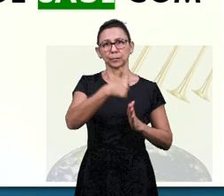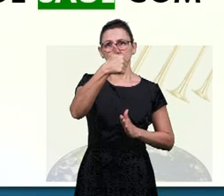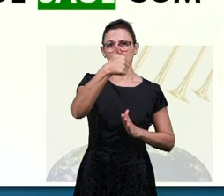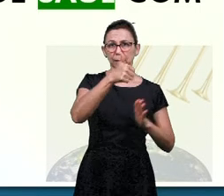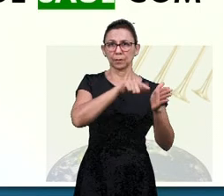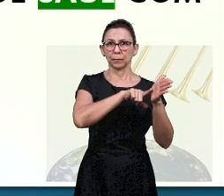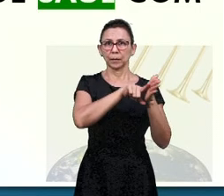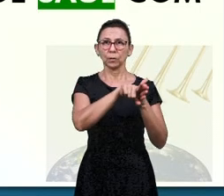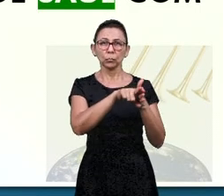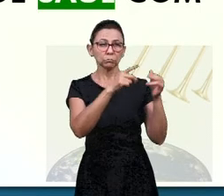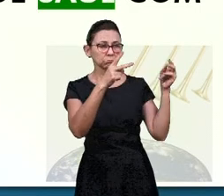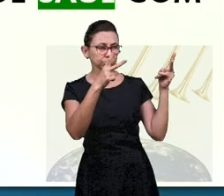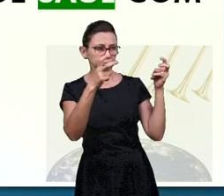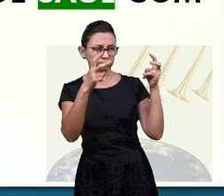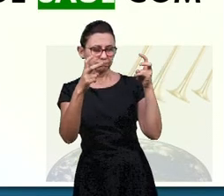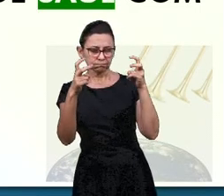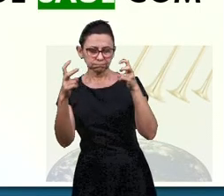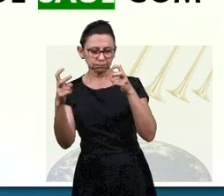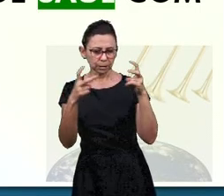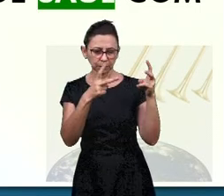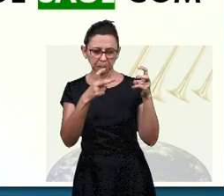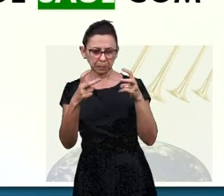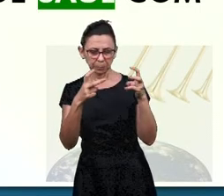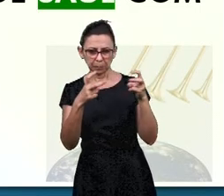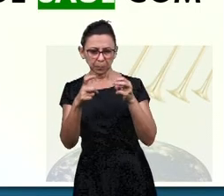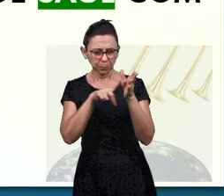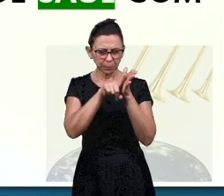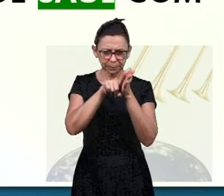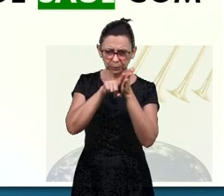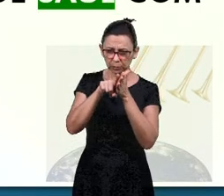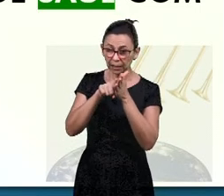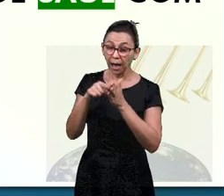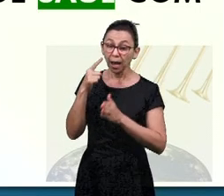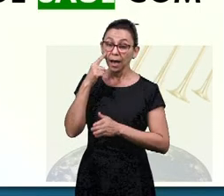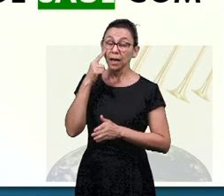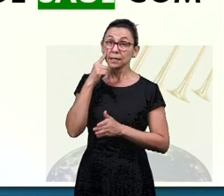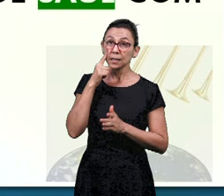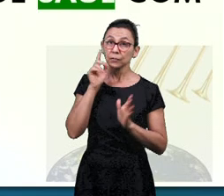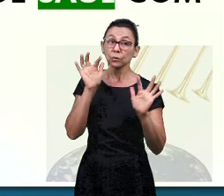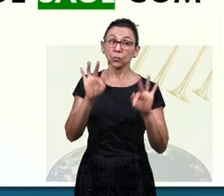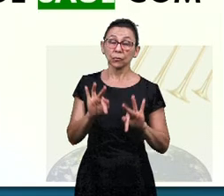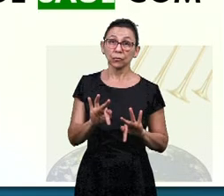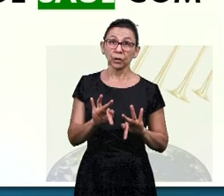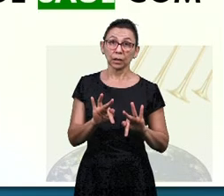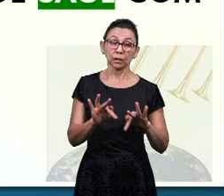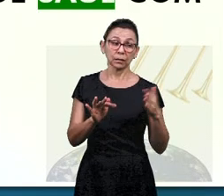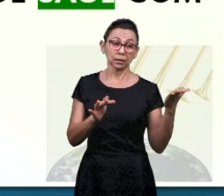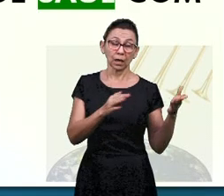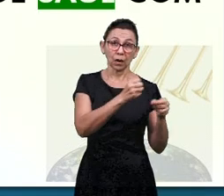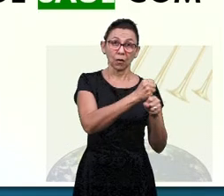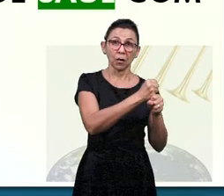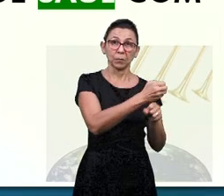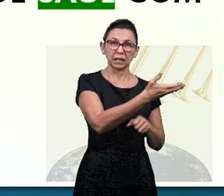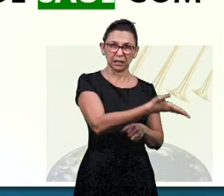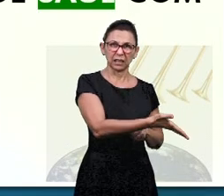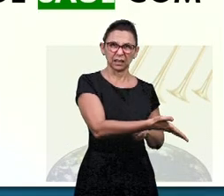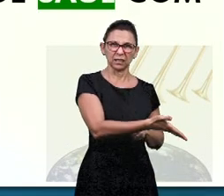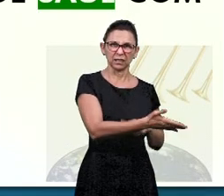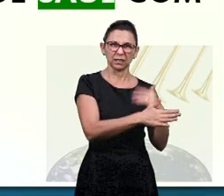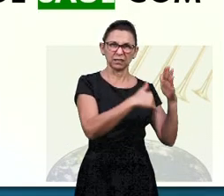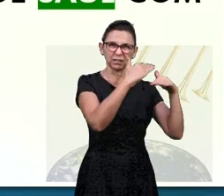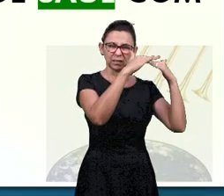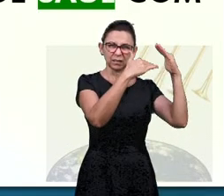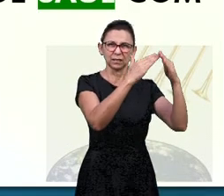avez identifié et mis en évidence la situation finale de l'œuvre de Saül, qui était la fin de l'œuvre de Saül, quand elle